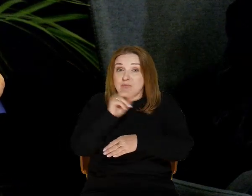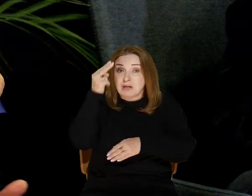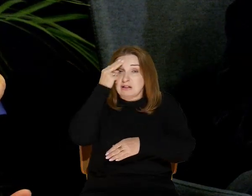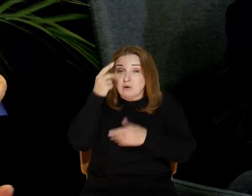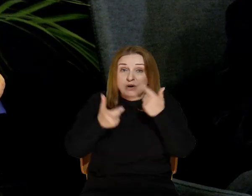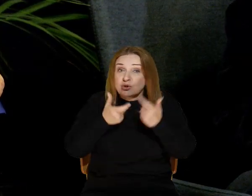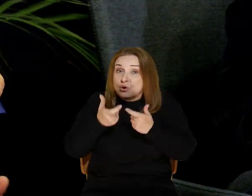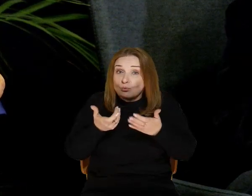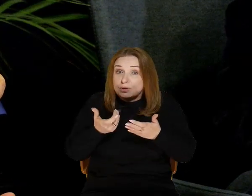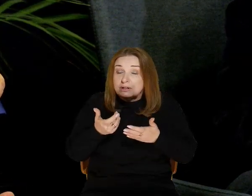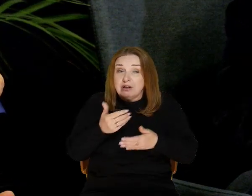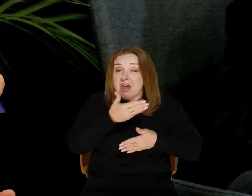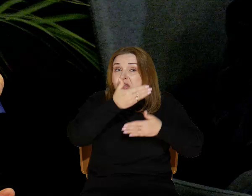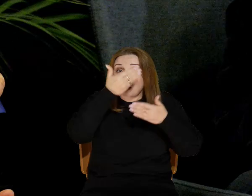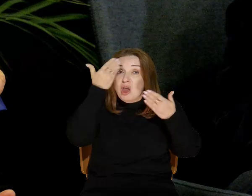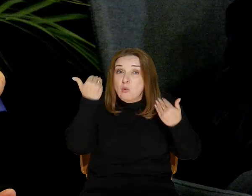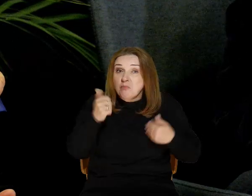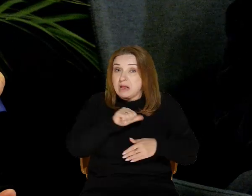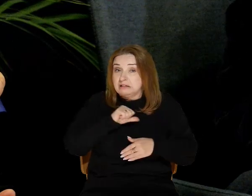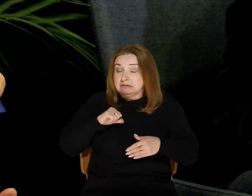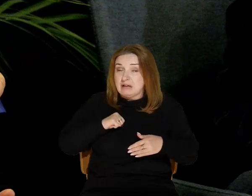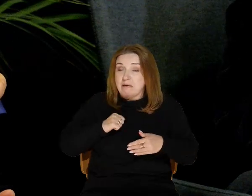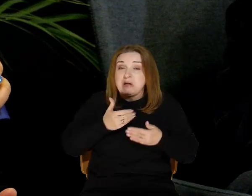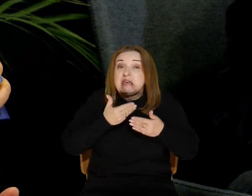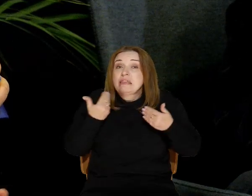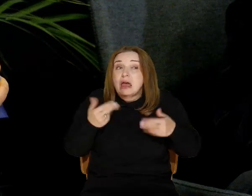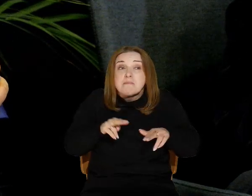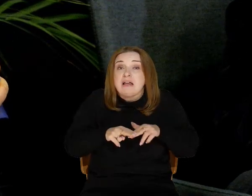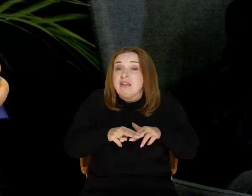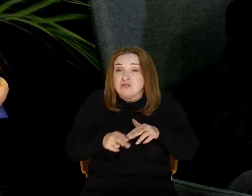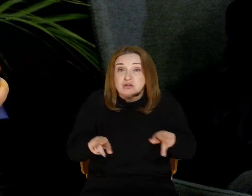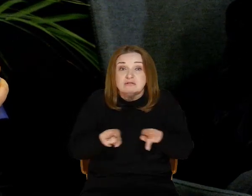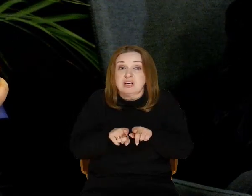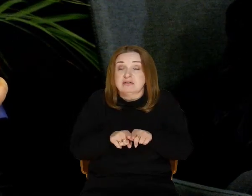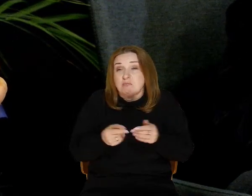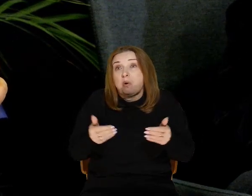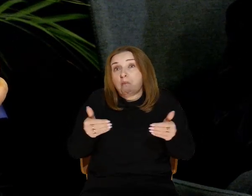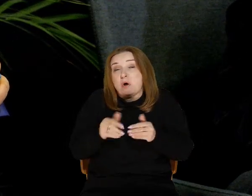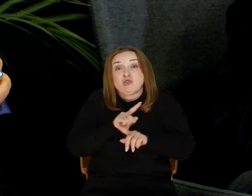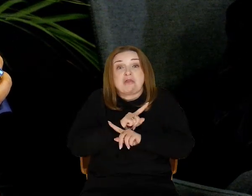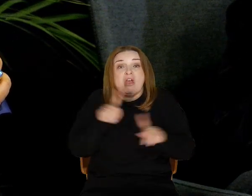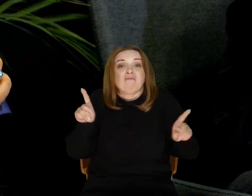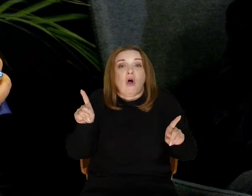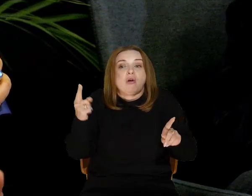przepracowali, bo nie umieli, bo nie mieli narzędzi, a może też nie wolno im było przepracować tej traumy.